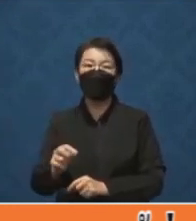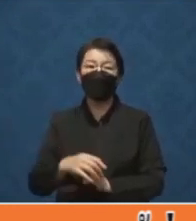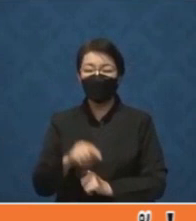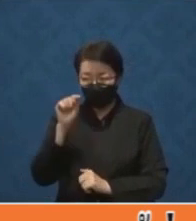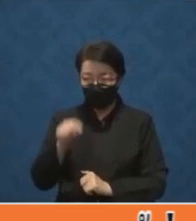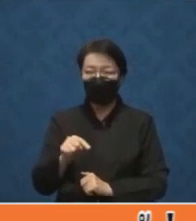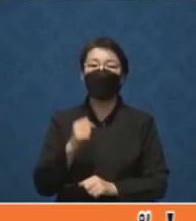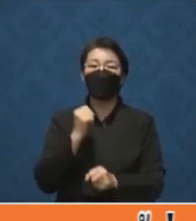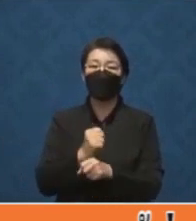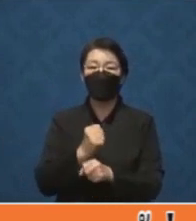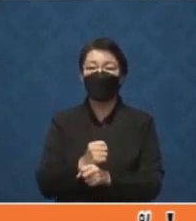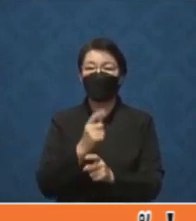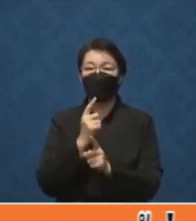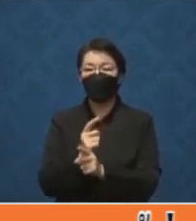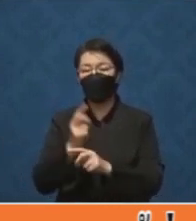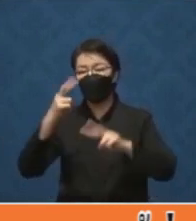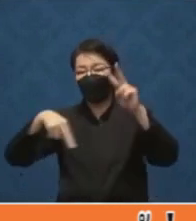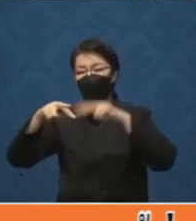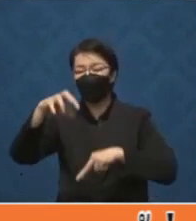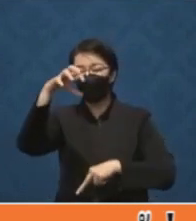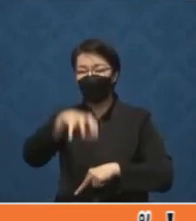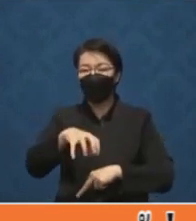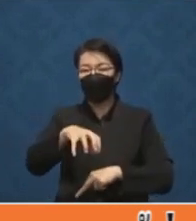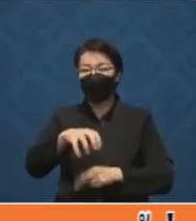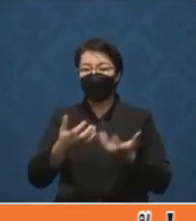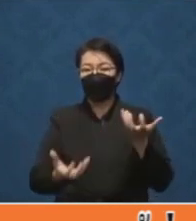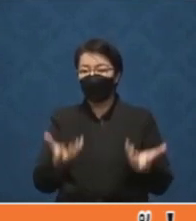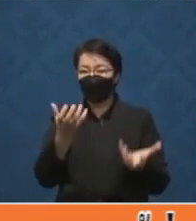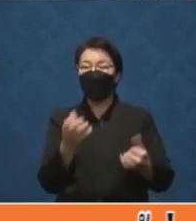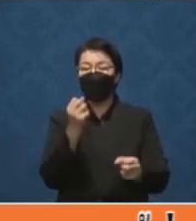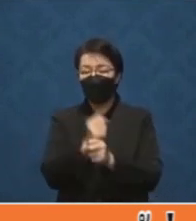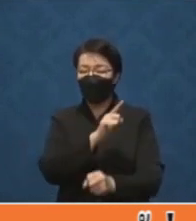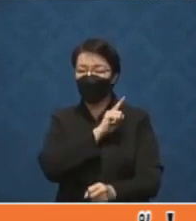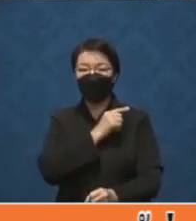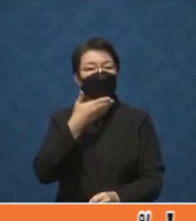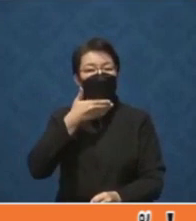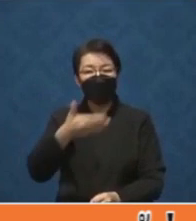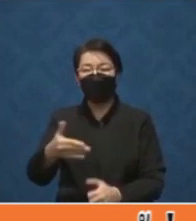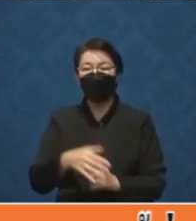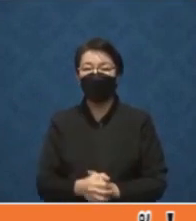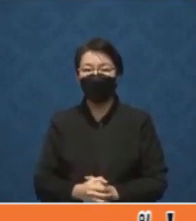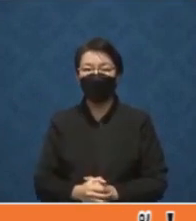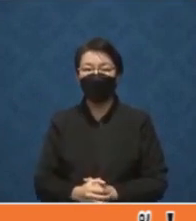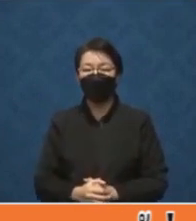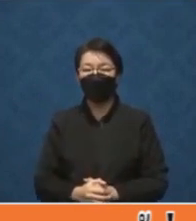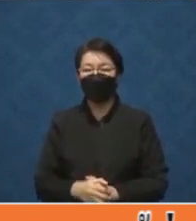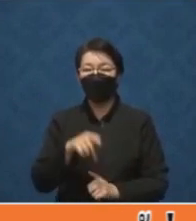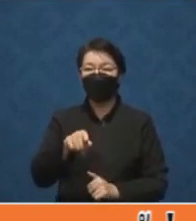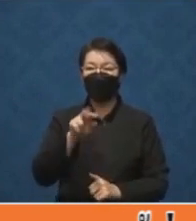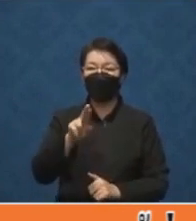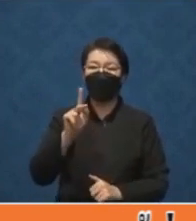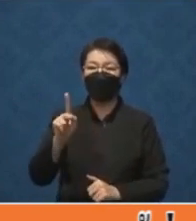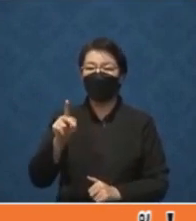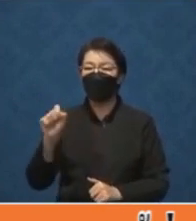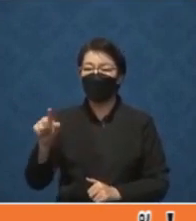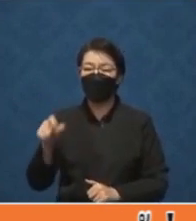ๆจะต้องอยู่ภายใต้การตรวจสอบขององค์กรตุลาการได้เสมอไม่ใช่จะอ้างสถาน